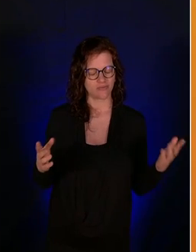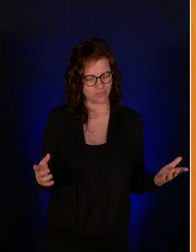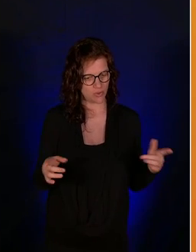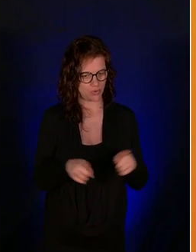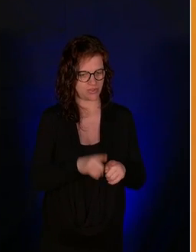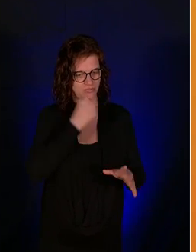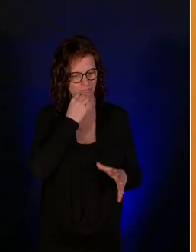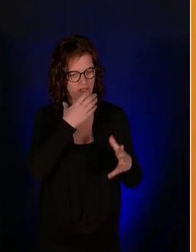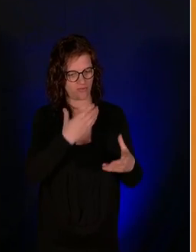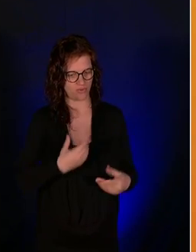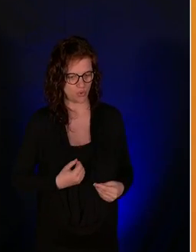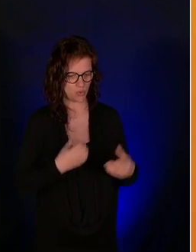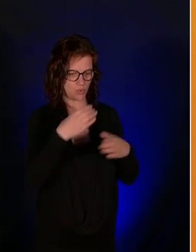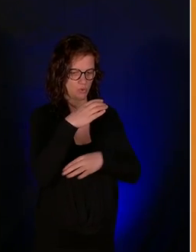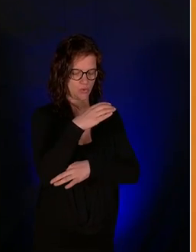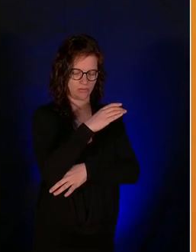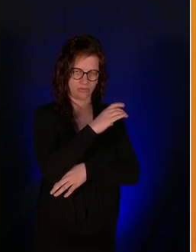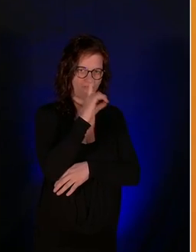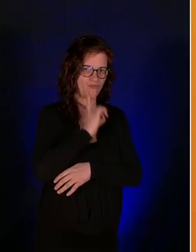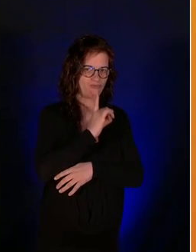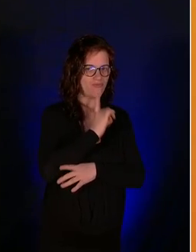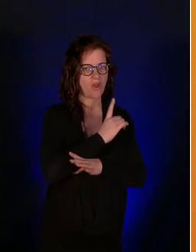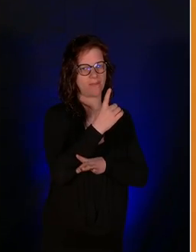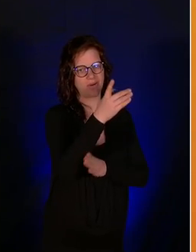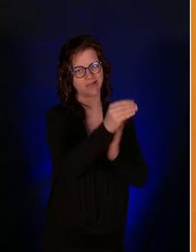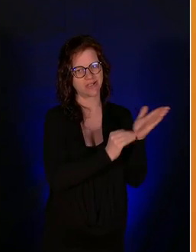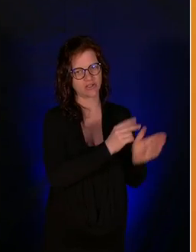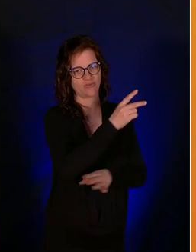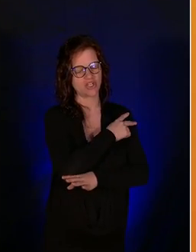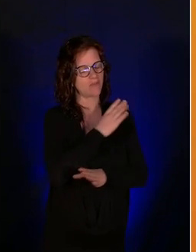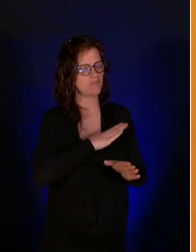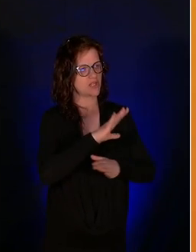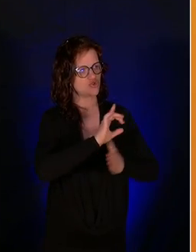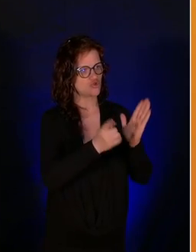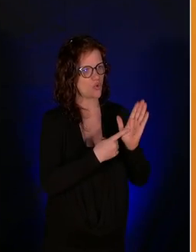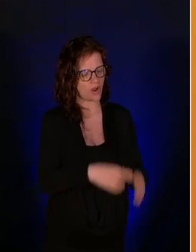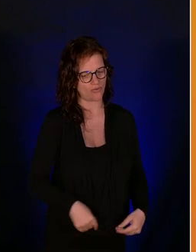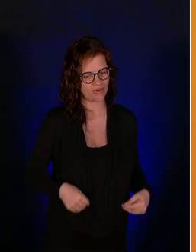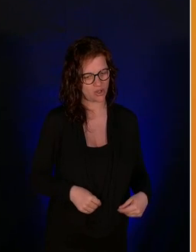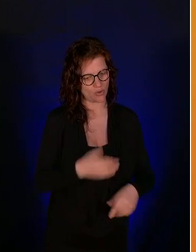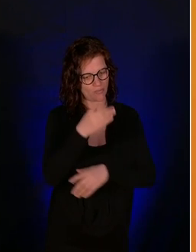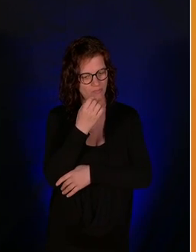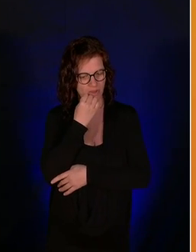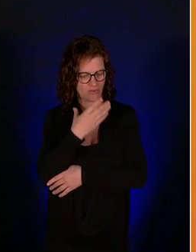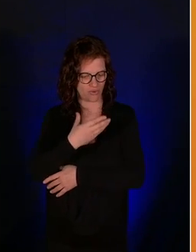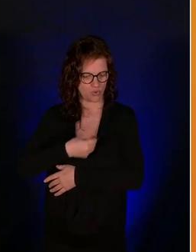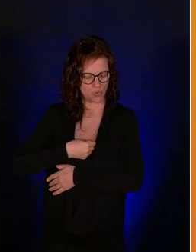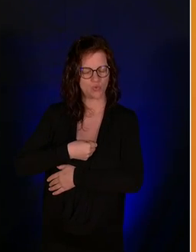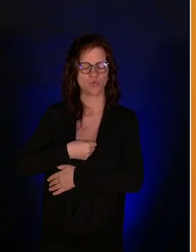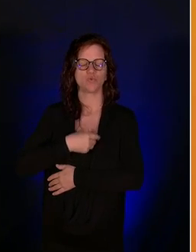Bienvenue à Carole Giraudet, qui est rédactrice en chef du droit ouvrier. Bienvenue à Slim Benachour, qui est